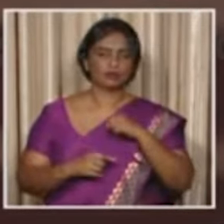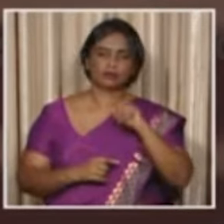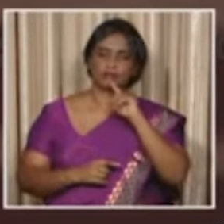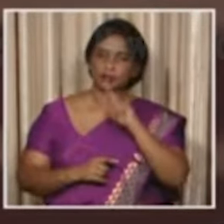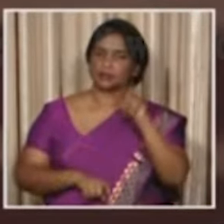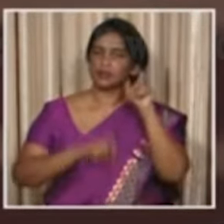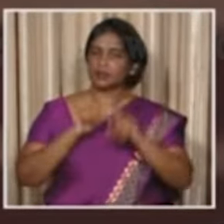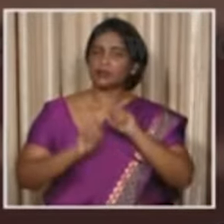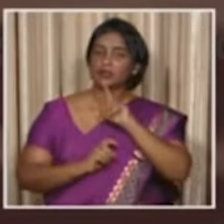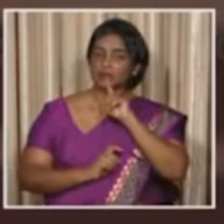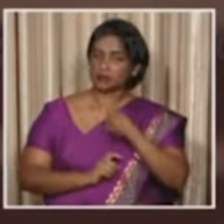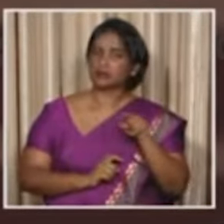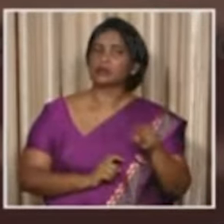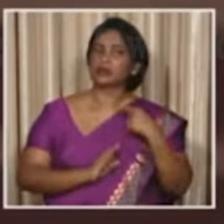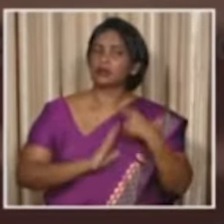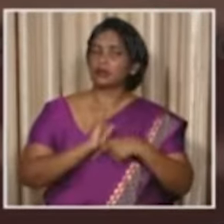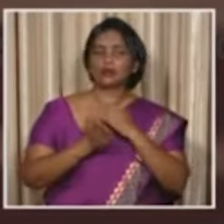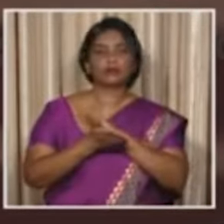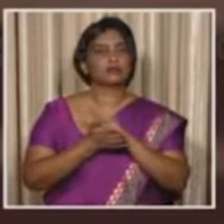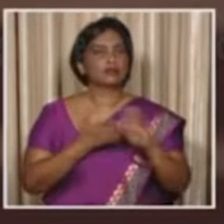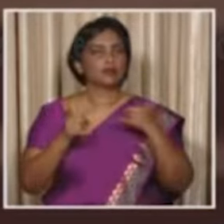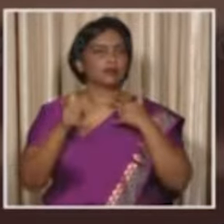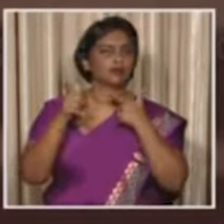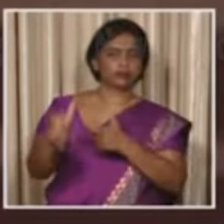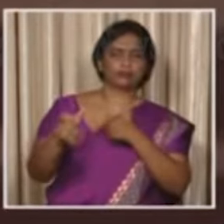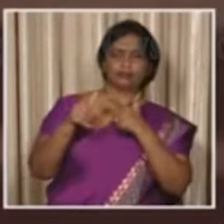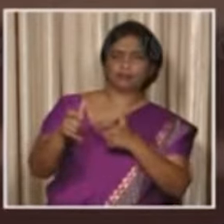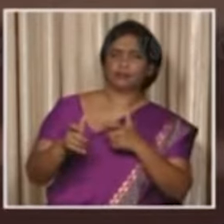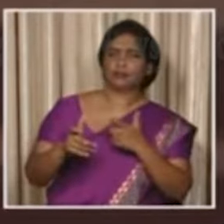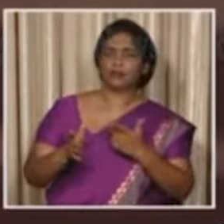අය කතා කරේ රටේ සාමය නැහැ, වෙඩි තියලා මරනොත්